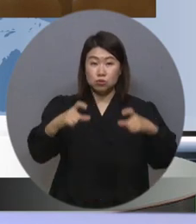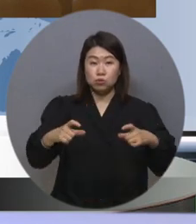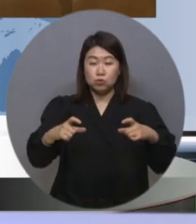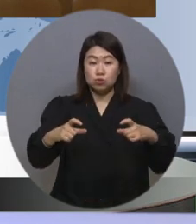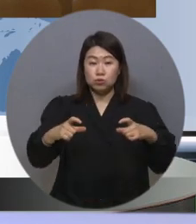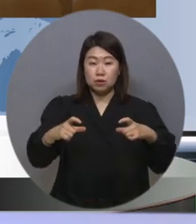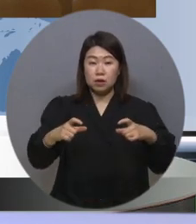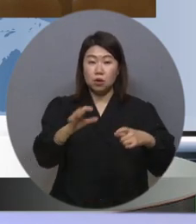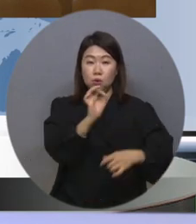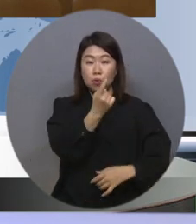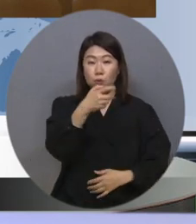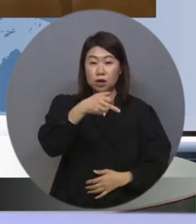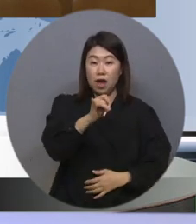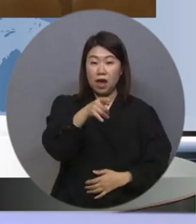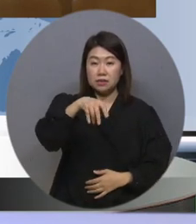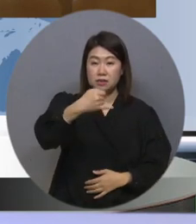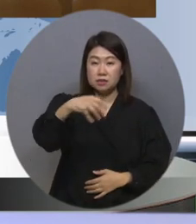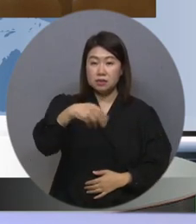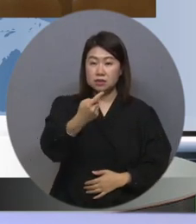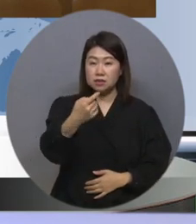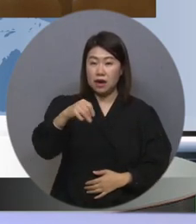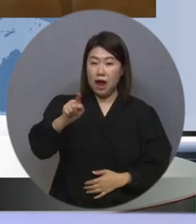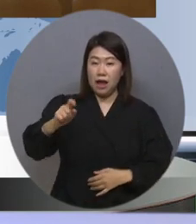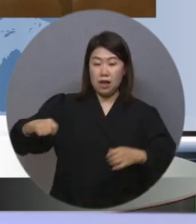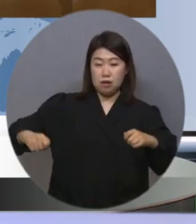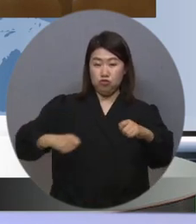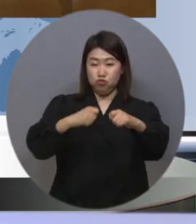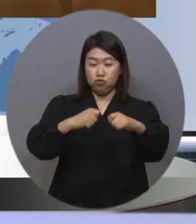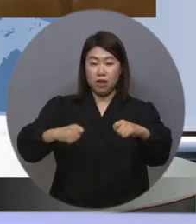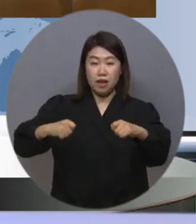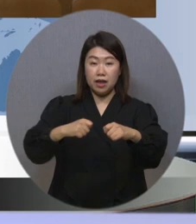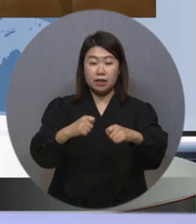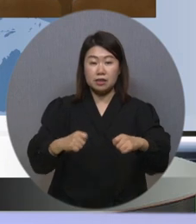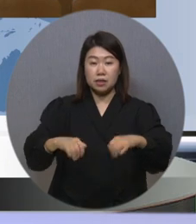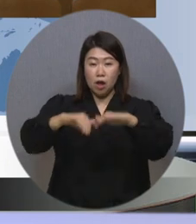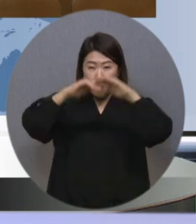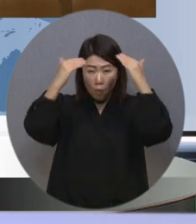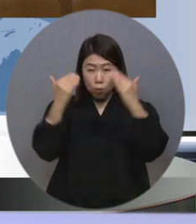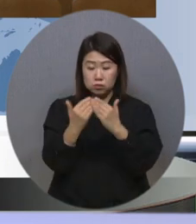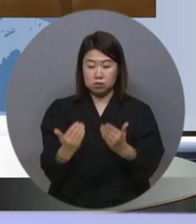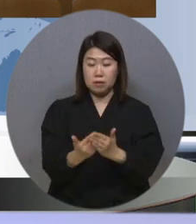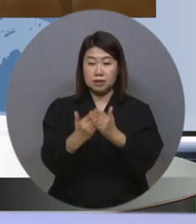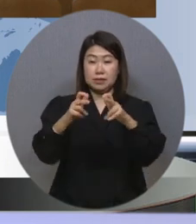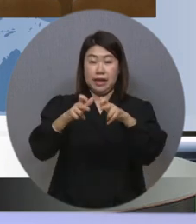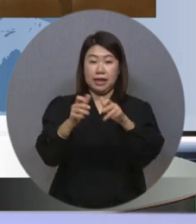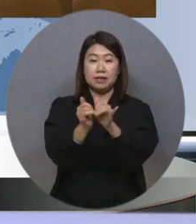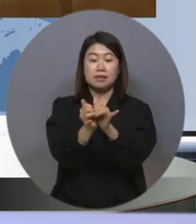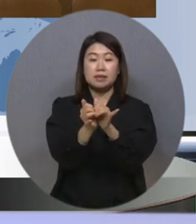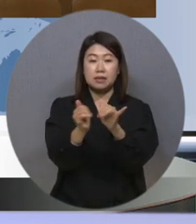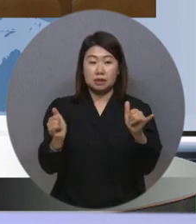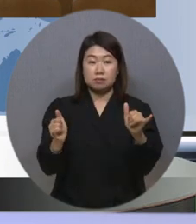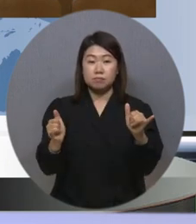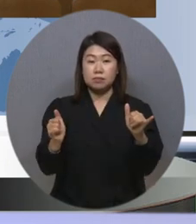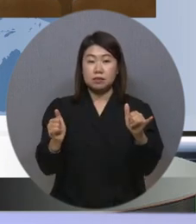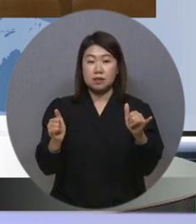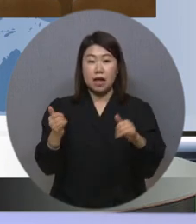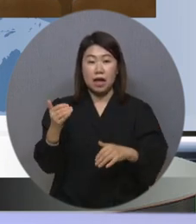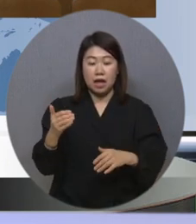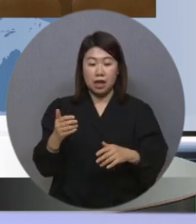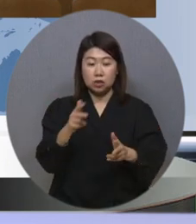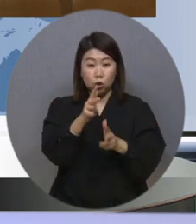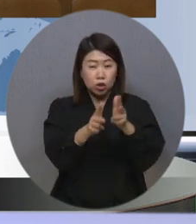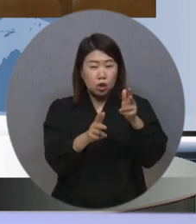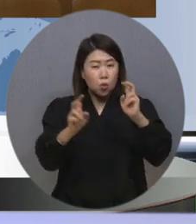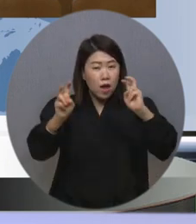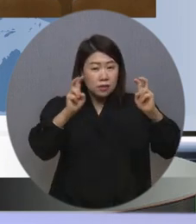오케스트라 연주회가 열렸습니다. 오케스트라 단원은 모두 발달장애인으로 구성되어 있는데요. 기업의 정식 직원으로